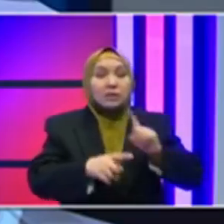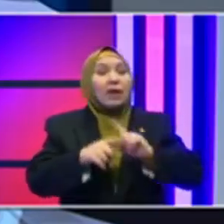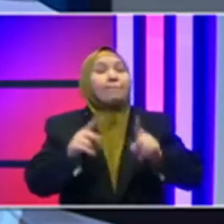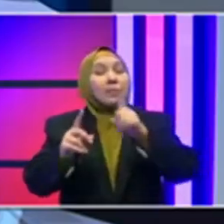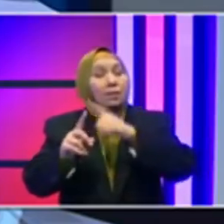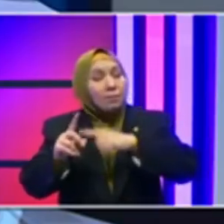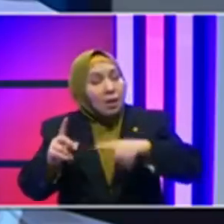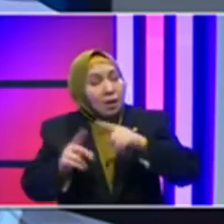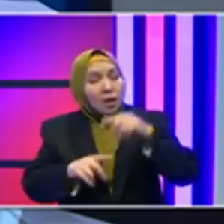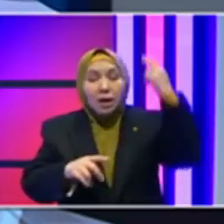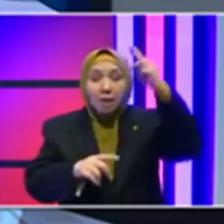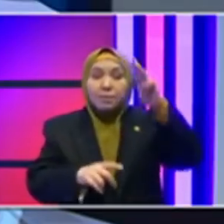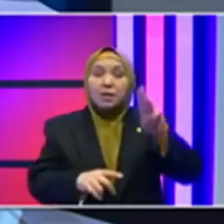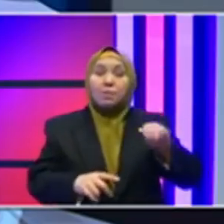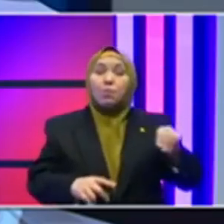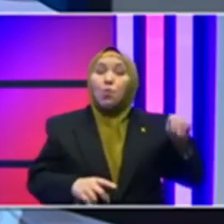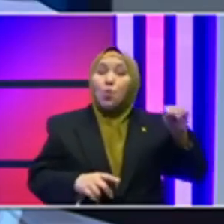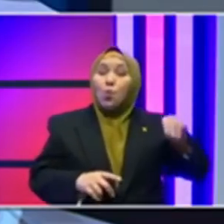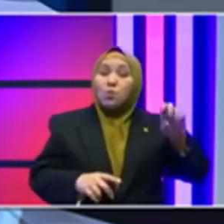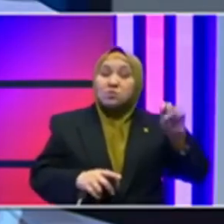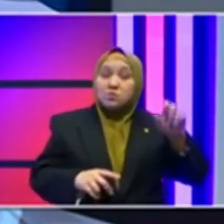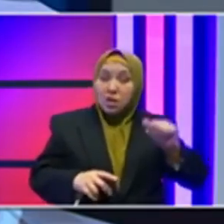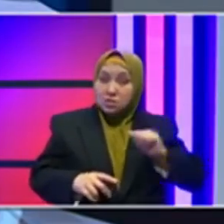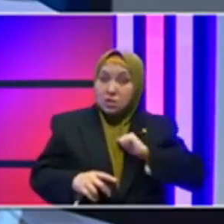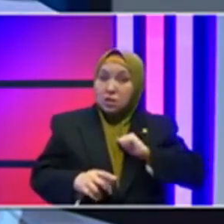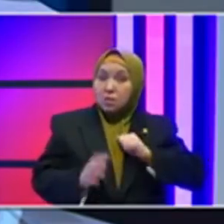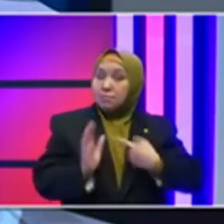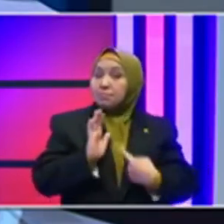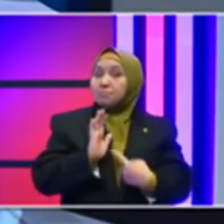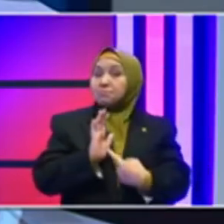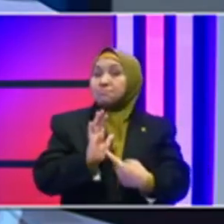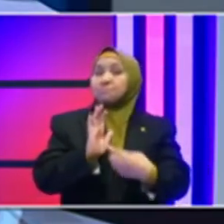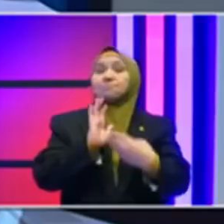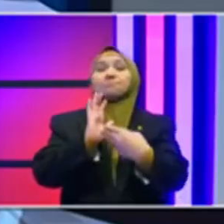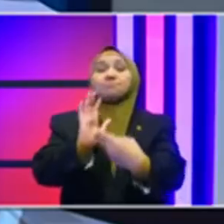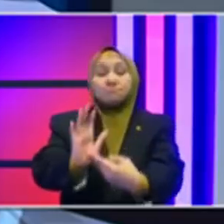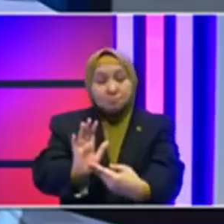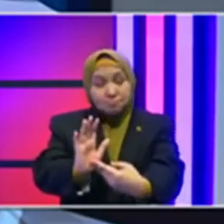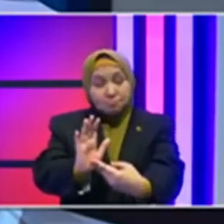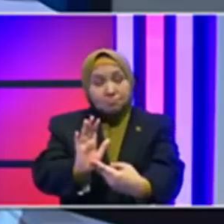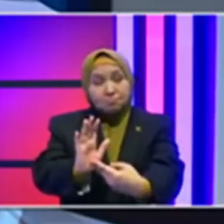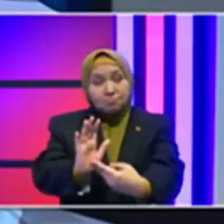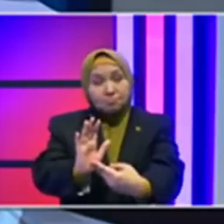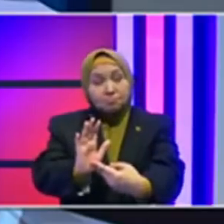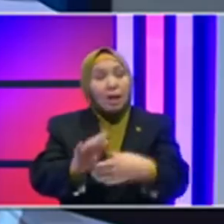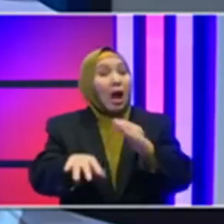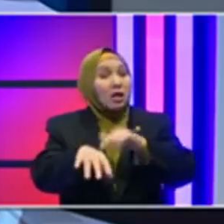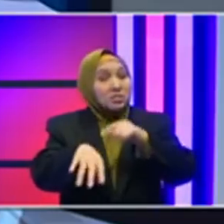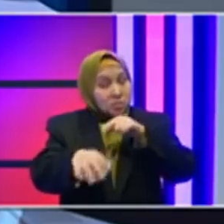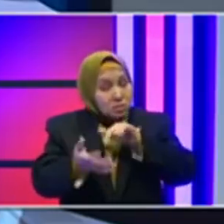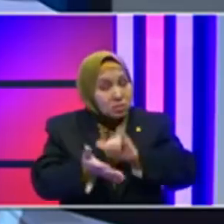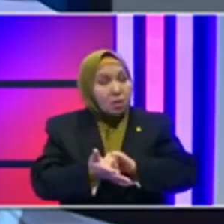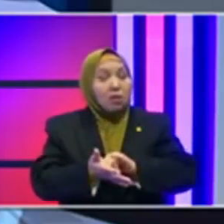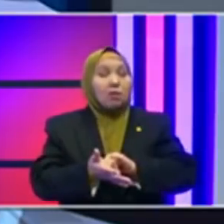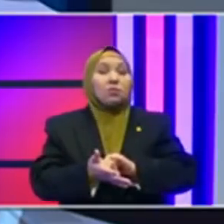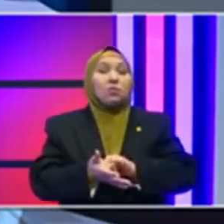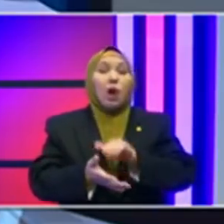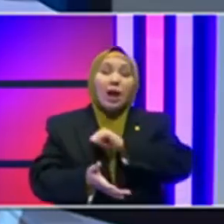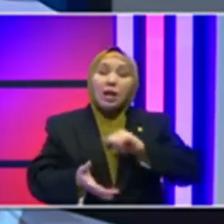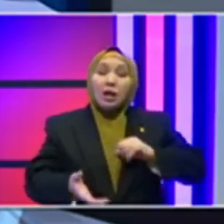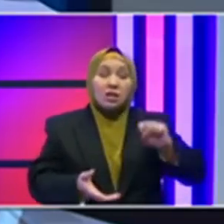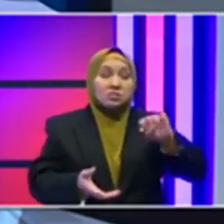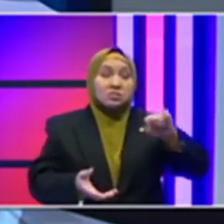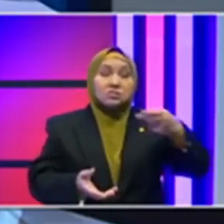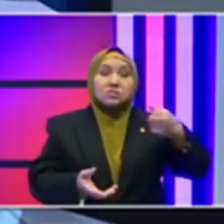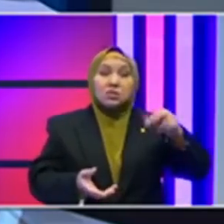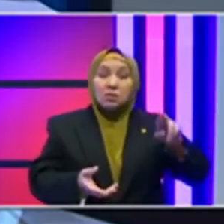Nabi Musa Alaihissalam sendiri menunjukkan mukjizat tersebut pada ketika itu ahli-ahli